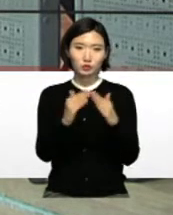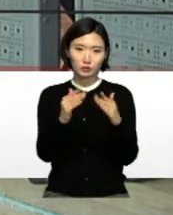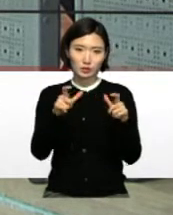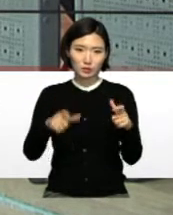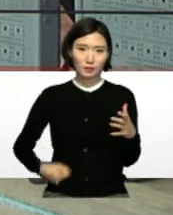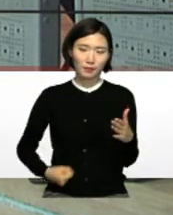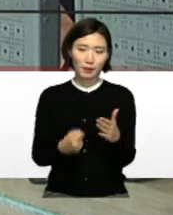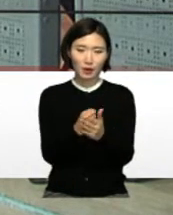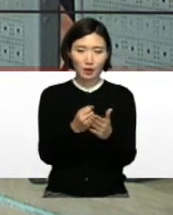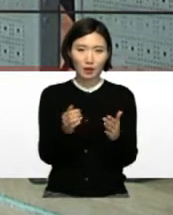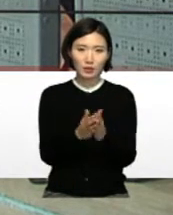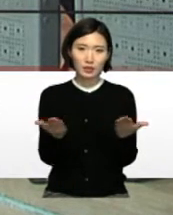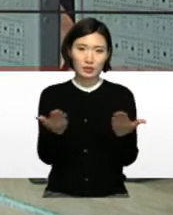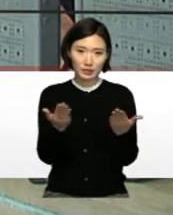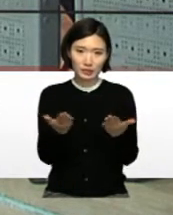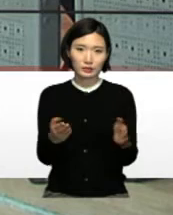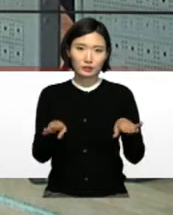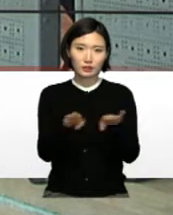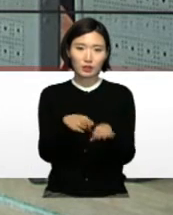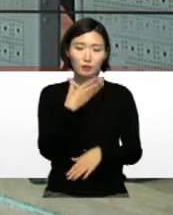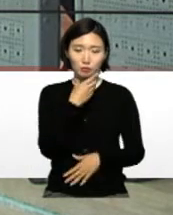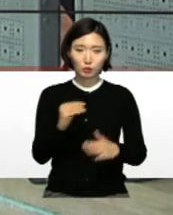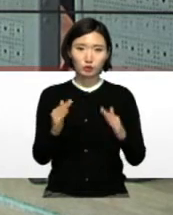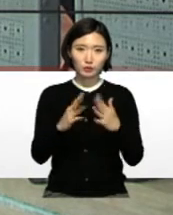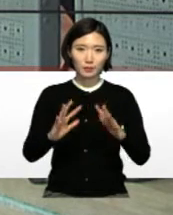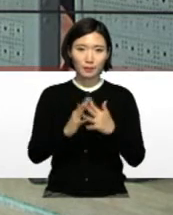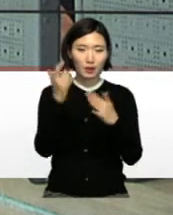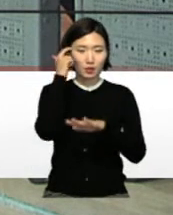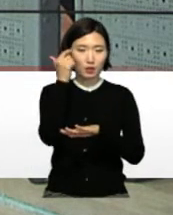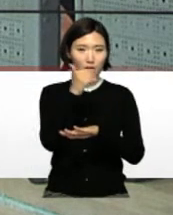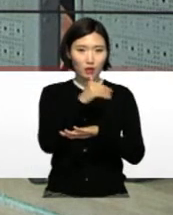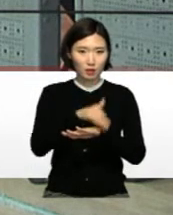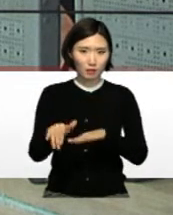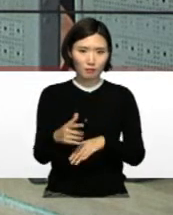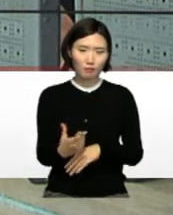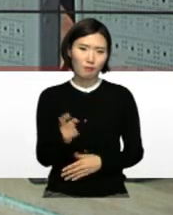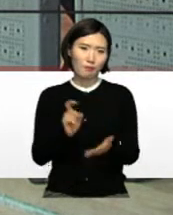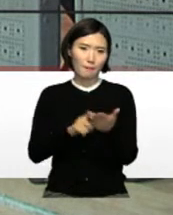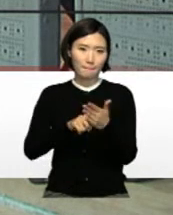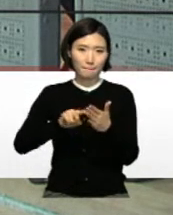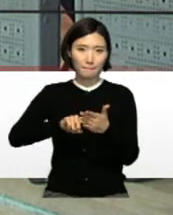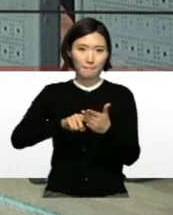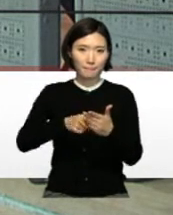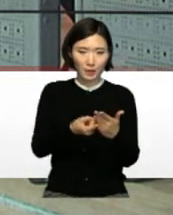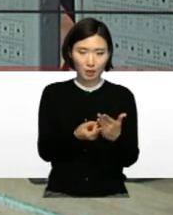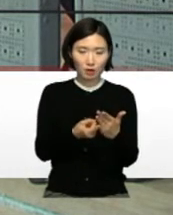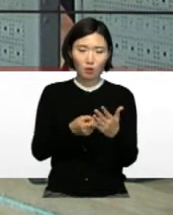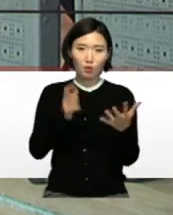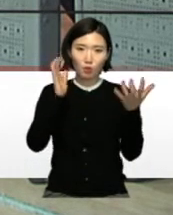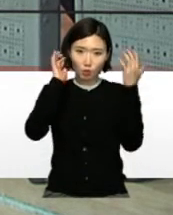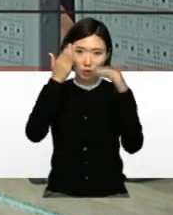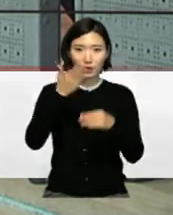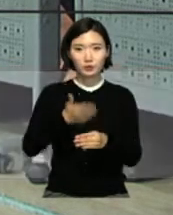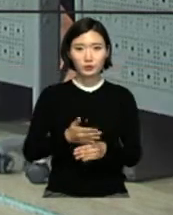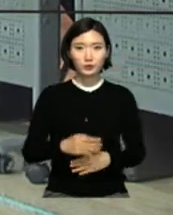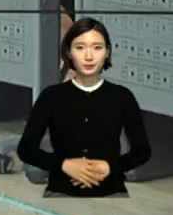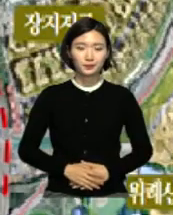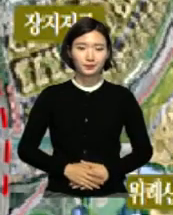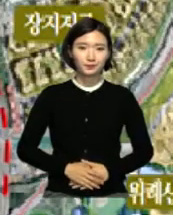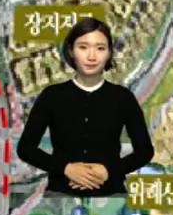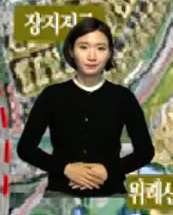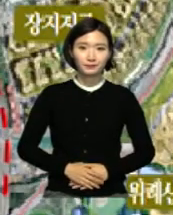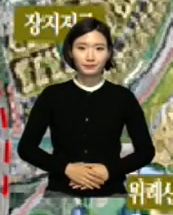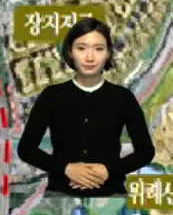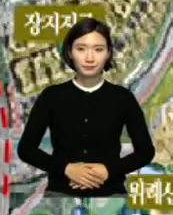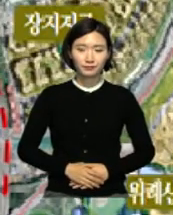업무시설과 행복주택을 짓겠다는 계획인데요 졸속 추진 문제가 제기됐습니다 지역 - 삽니다